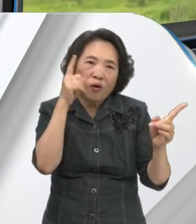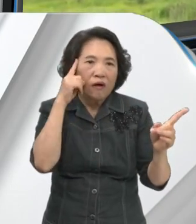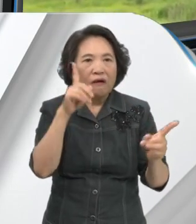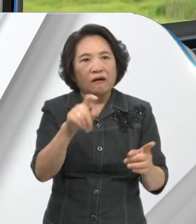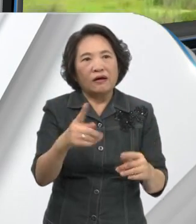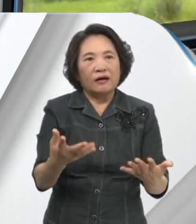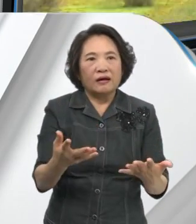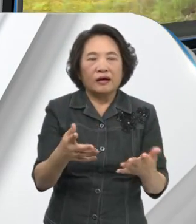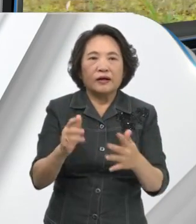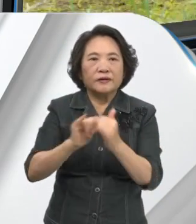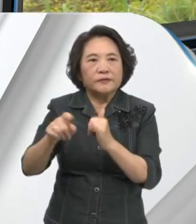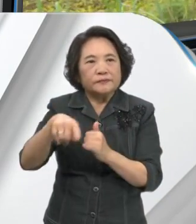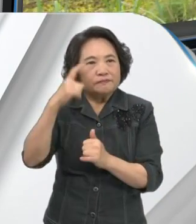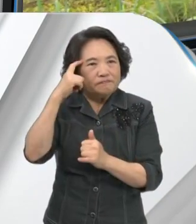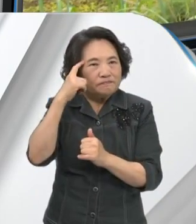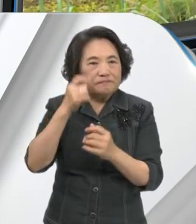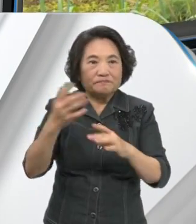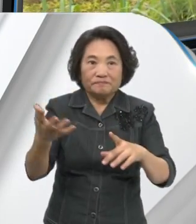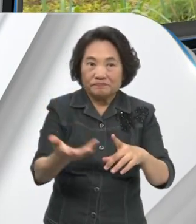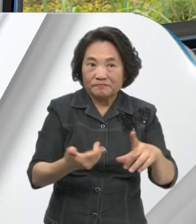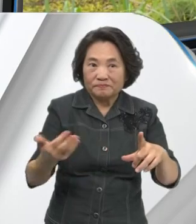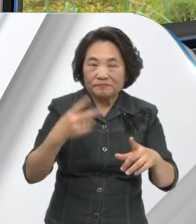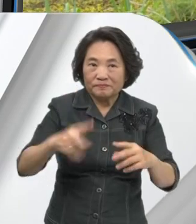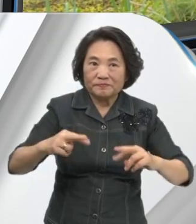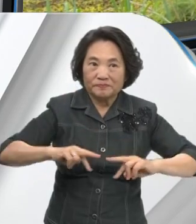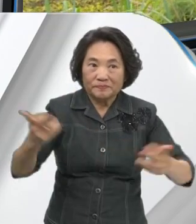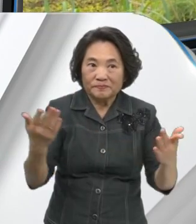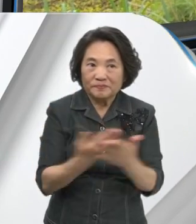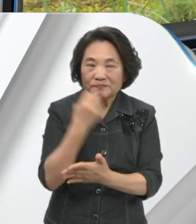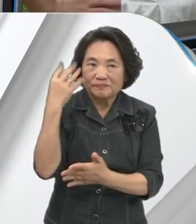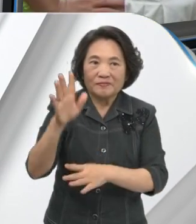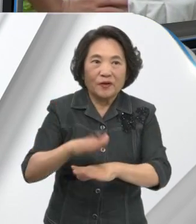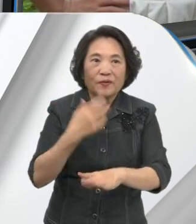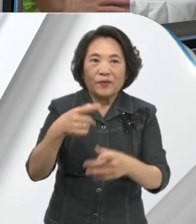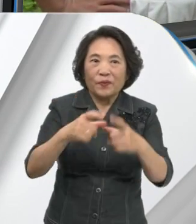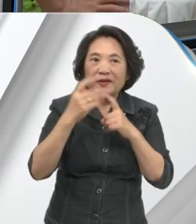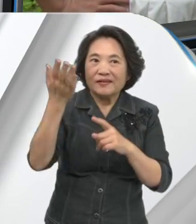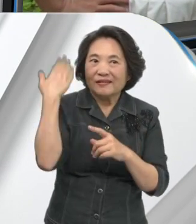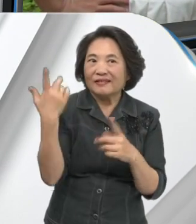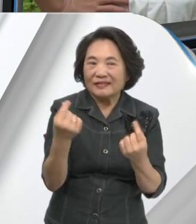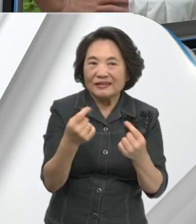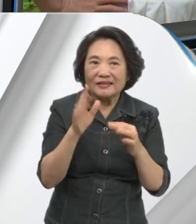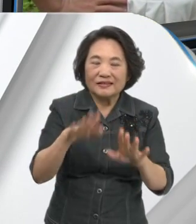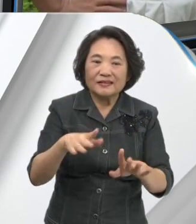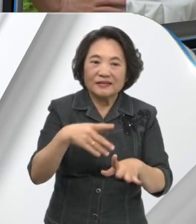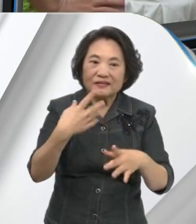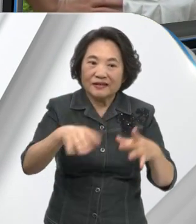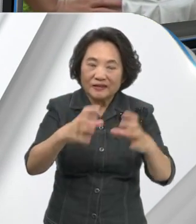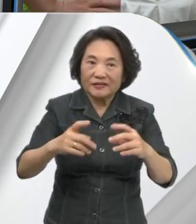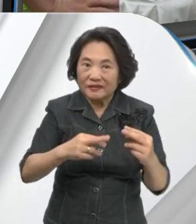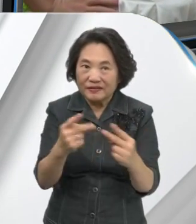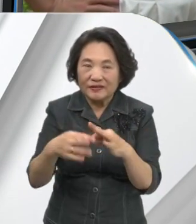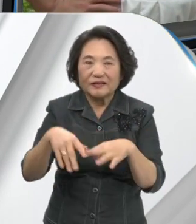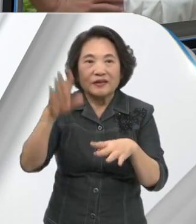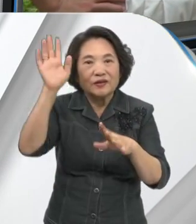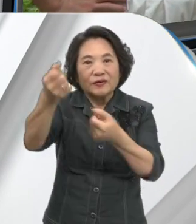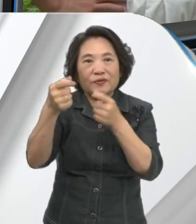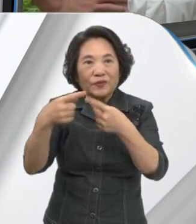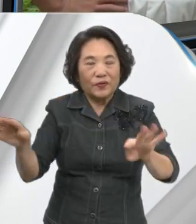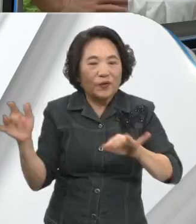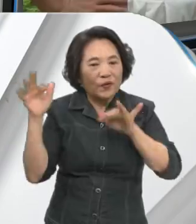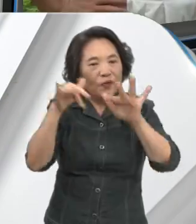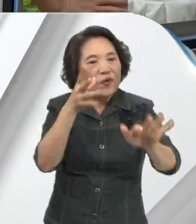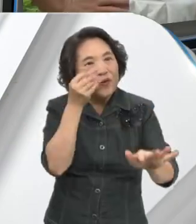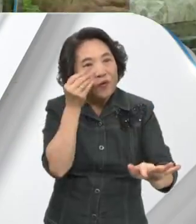得。这个地方居民都希望笔筒做了恢复头摆的用额。甚至从佮大厝变做地方诶，干干毕